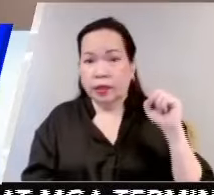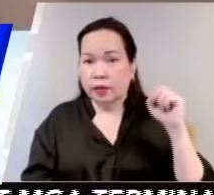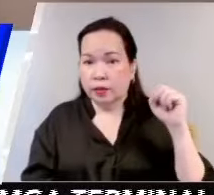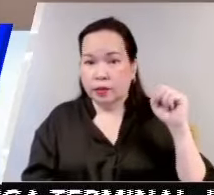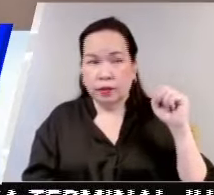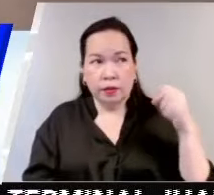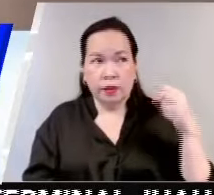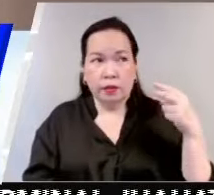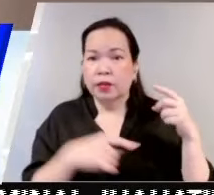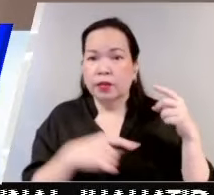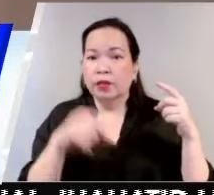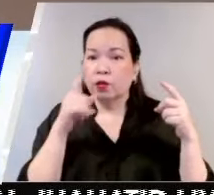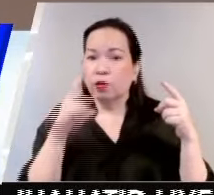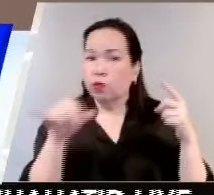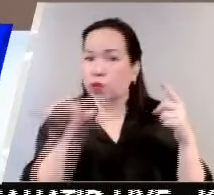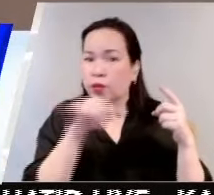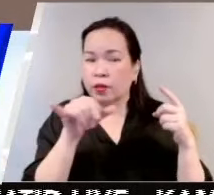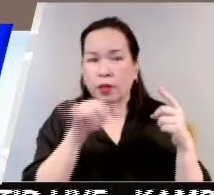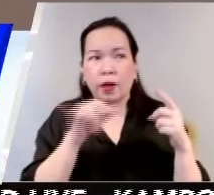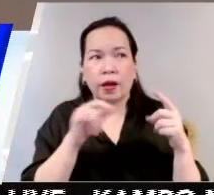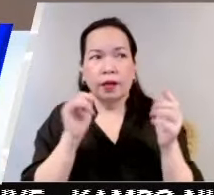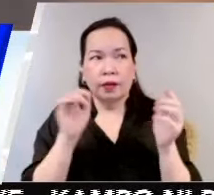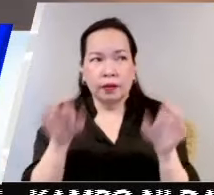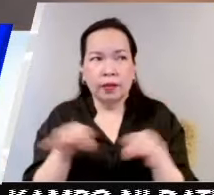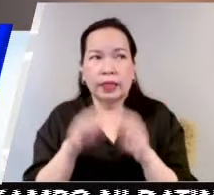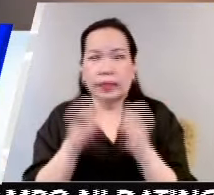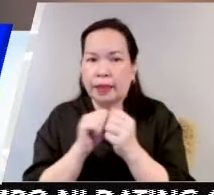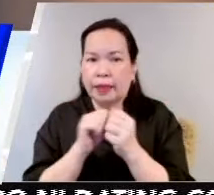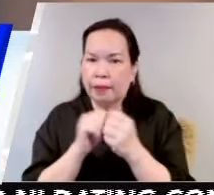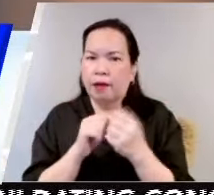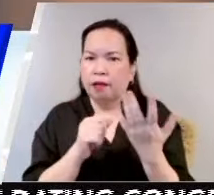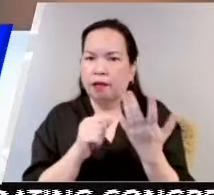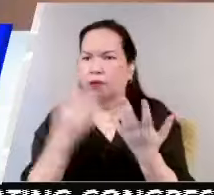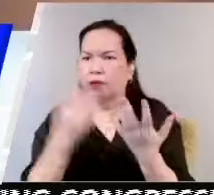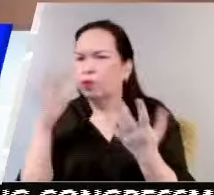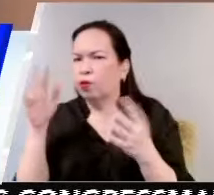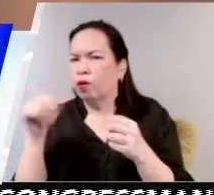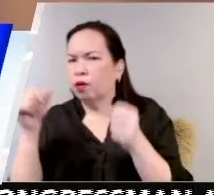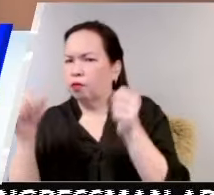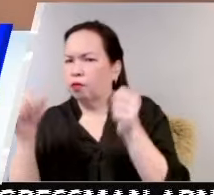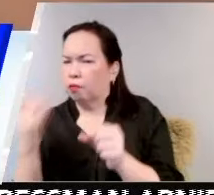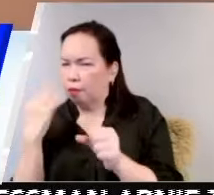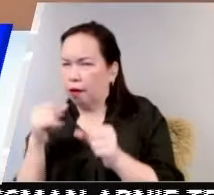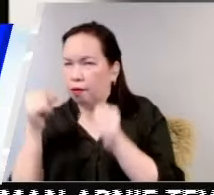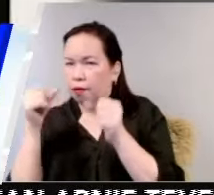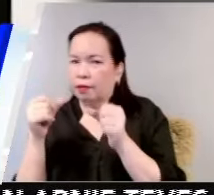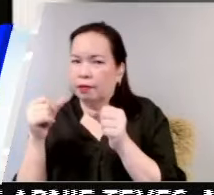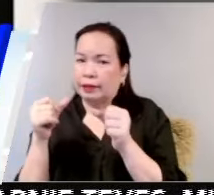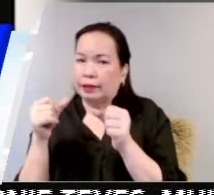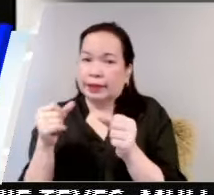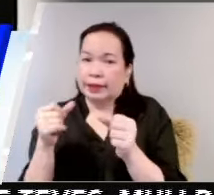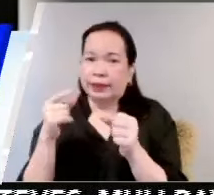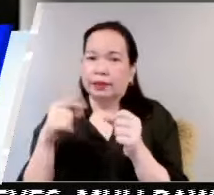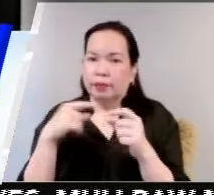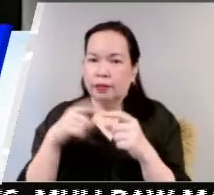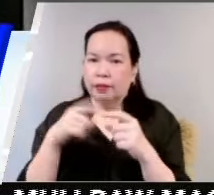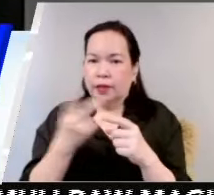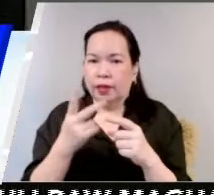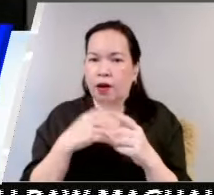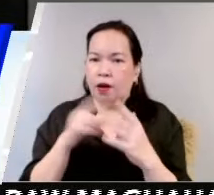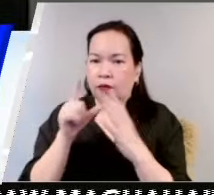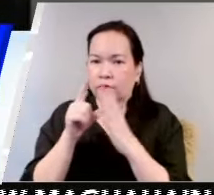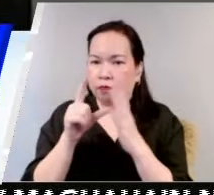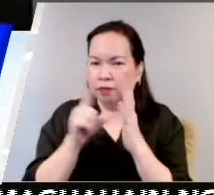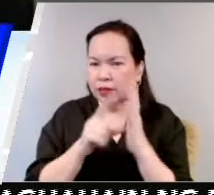ahensya pa ang dalawa. Hindi raw nila alam ang motibo sa likod ng post ni Se-ron. Magsasagawa rin daw sila ng legal action para matugunan ang